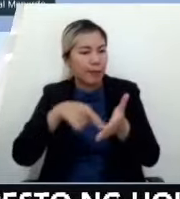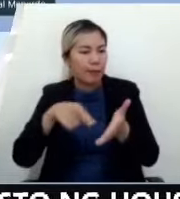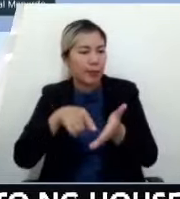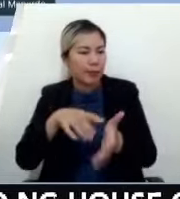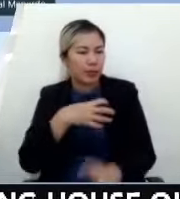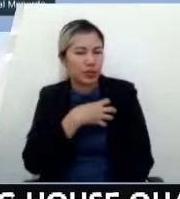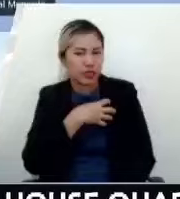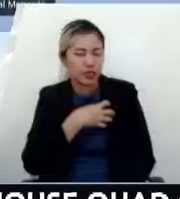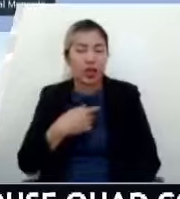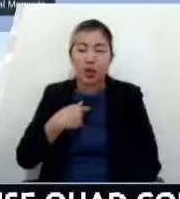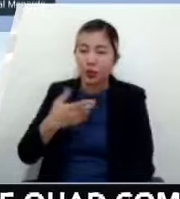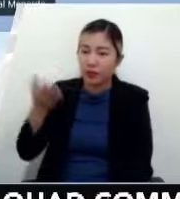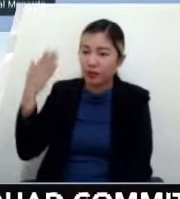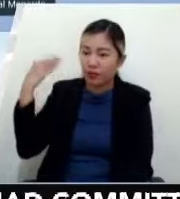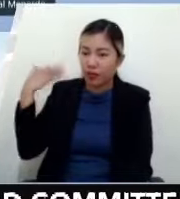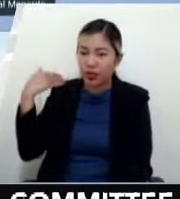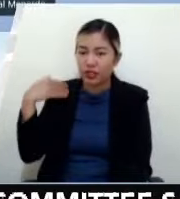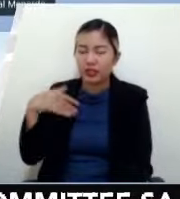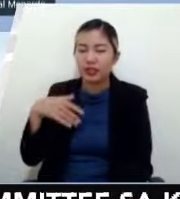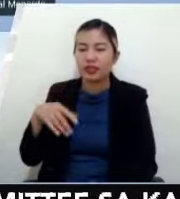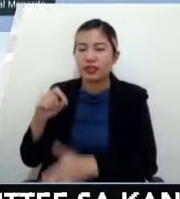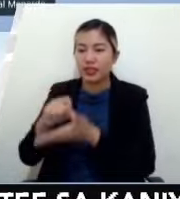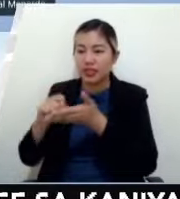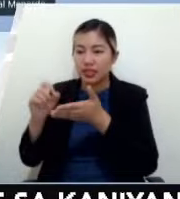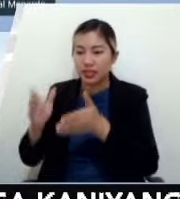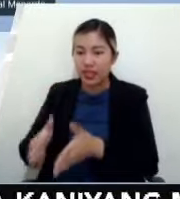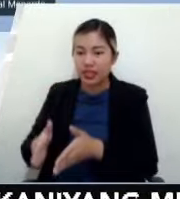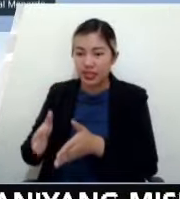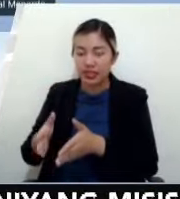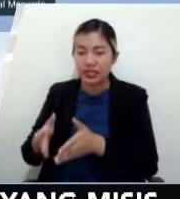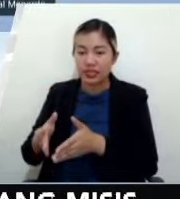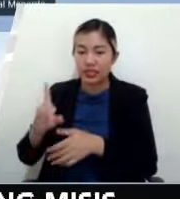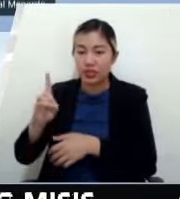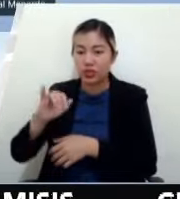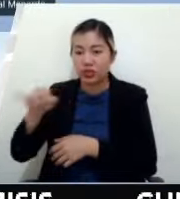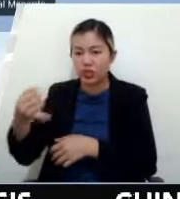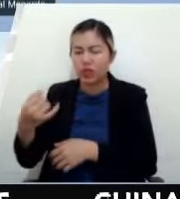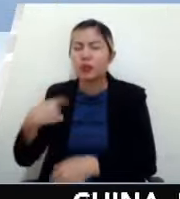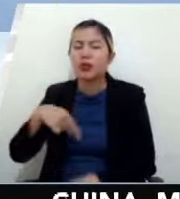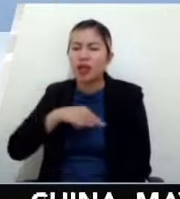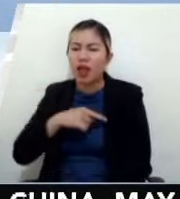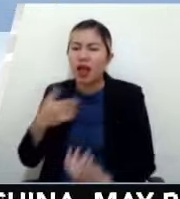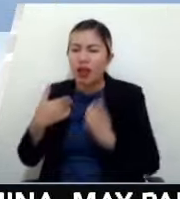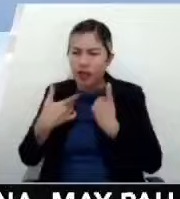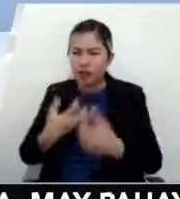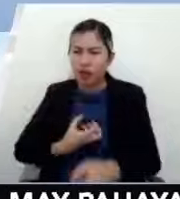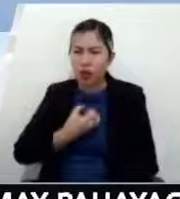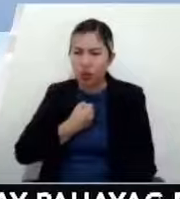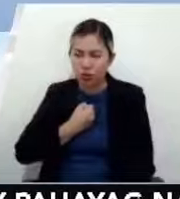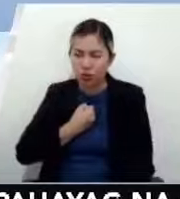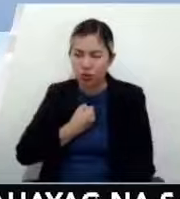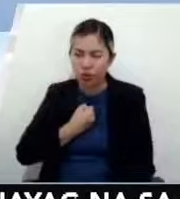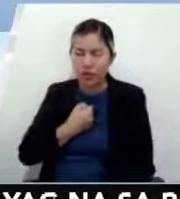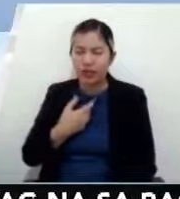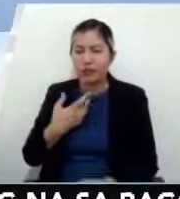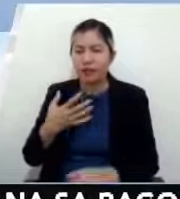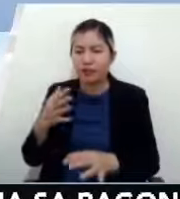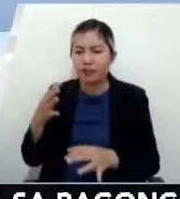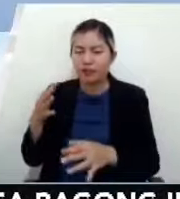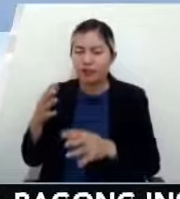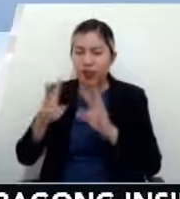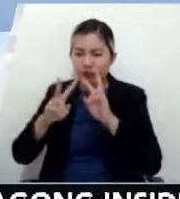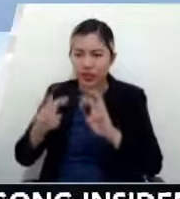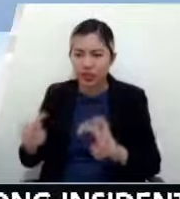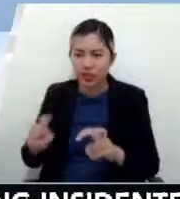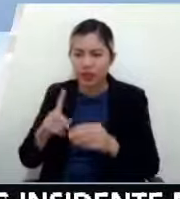secretary kami ay nag-iinitiate ng sarili naming investigation sa alleged abuses sa drug War no ang mga